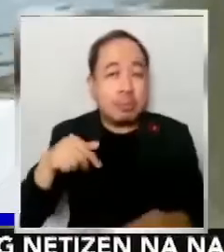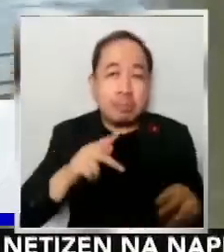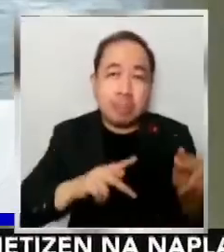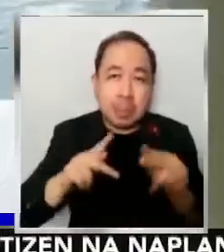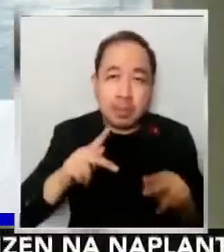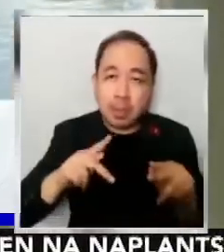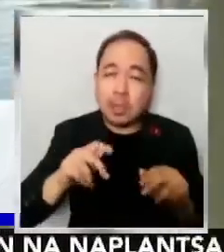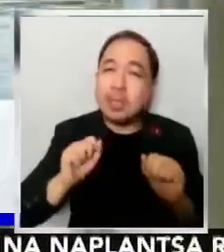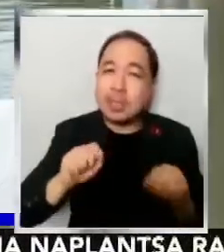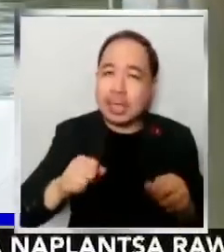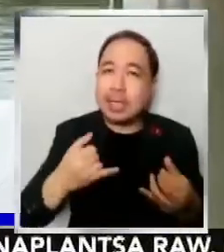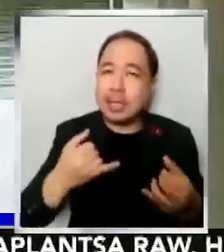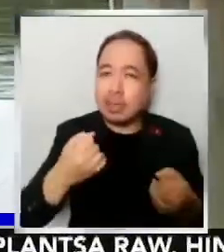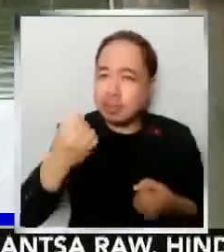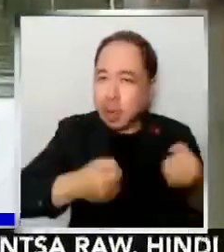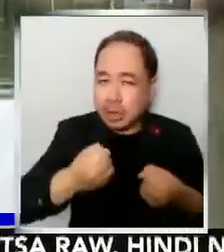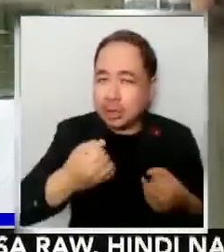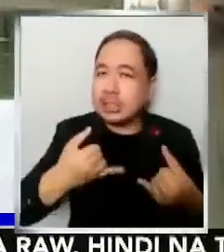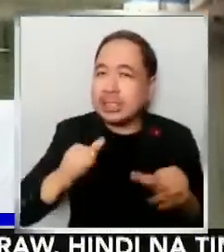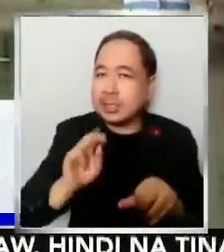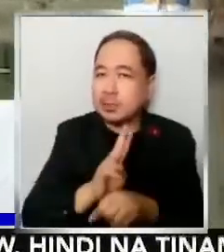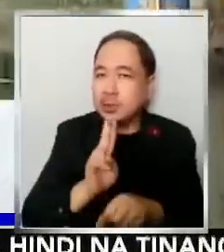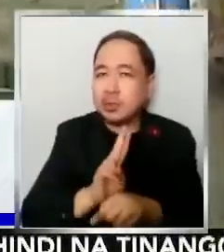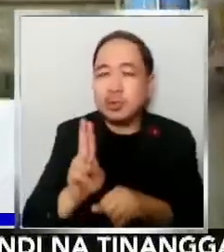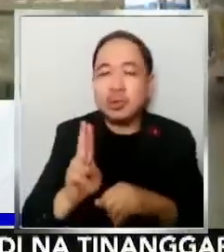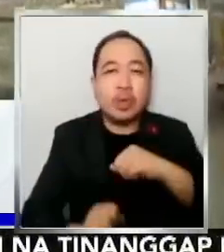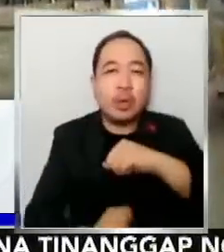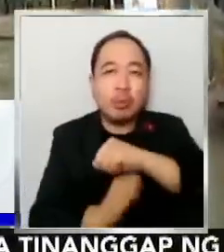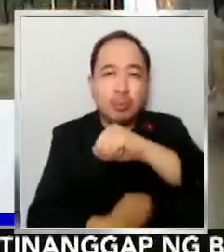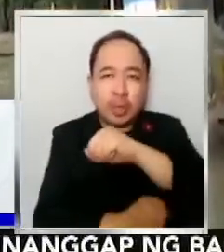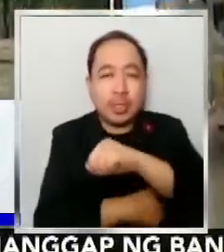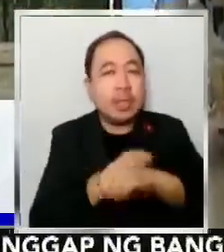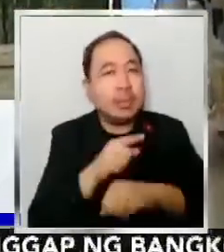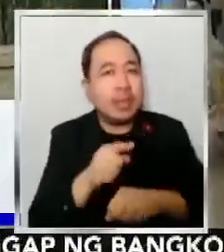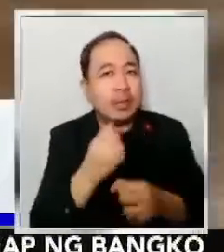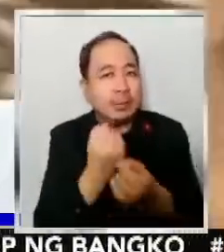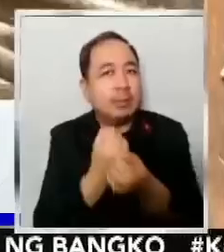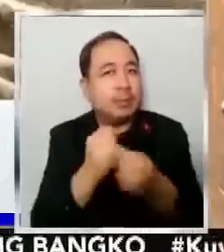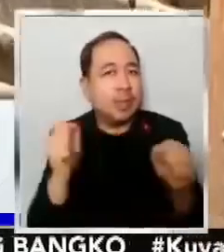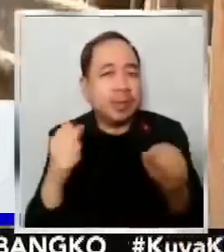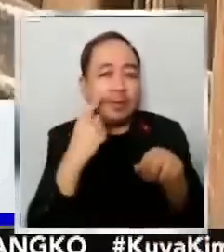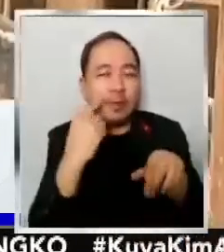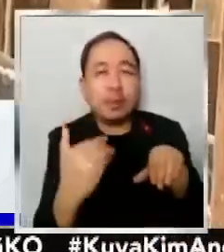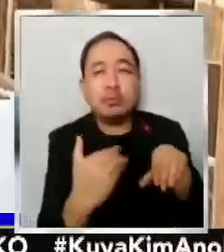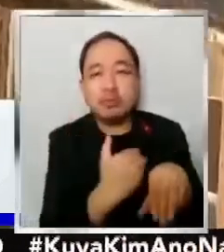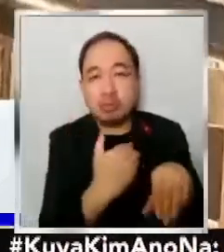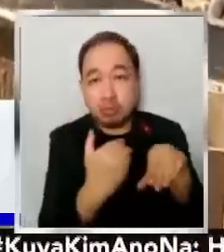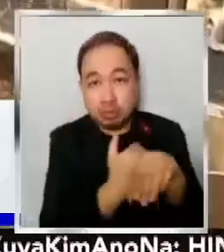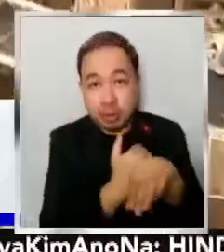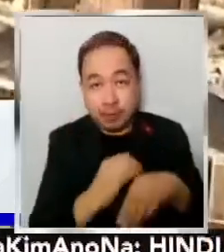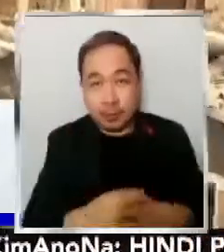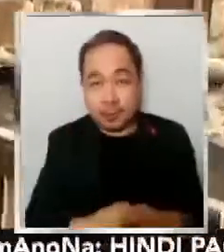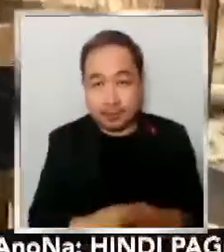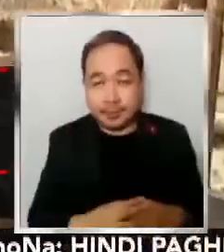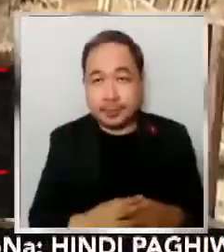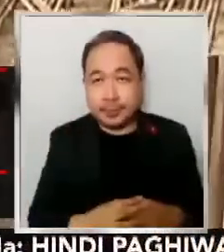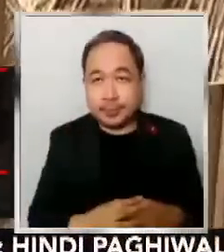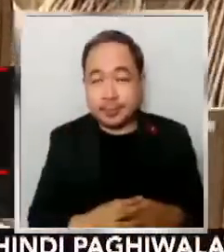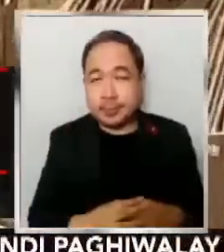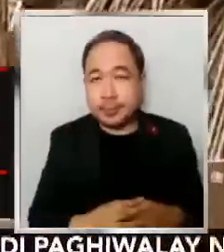tulay. Ayon sa lokal na pamahalaan, ligtas naman daw ito sa daloy ng trapiko. Sa isang statement, sinabi